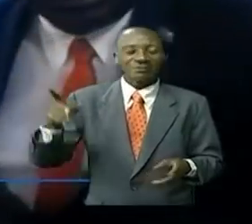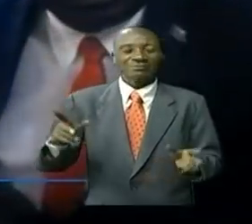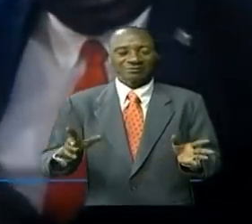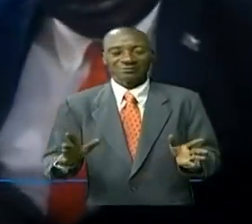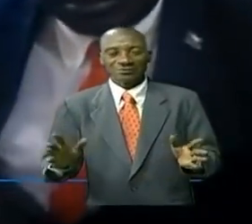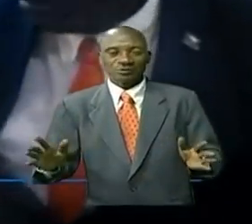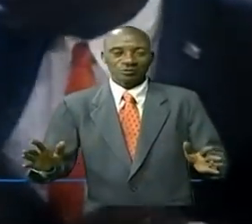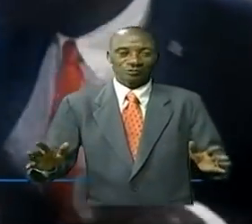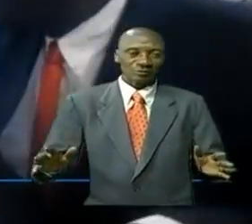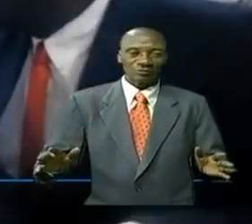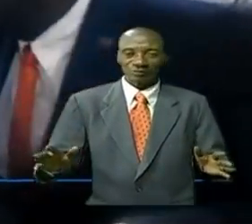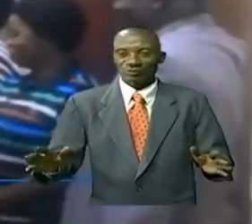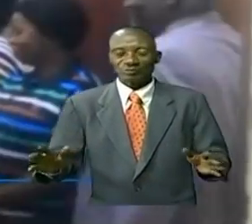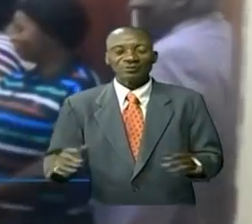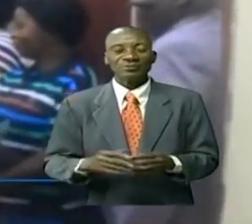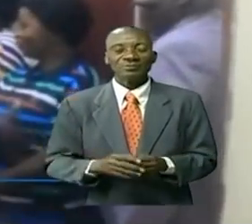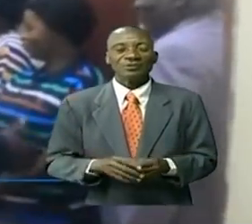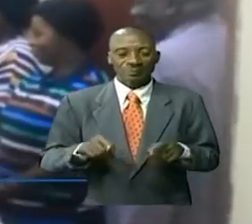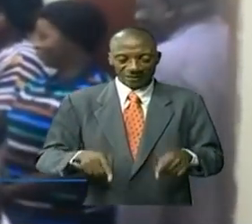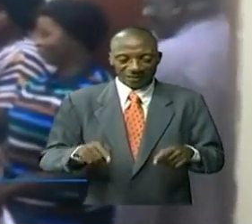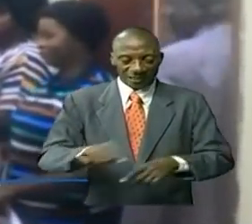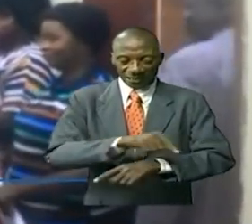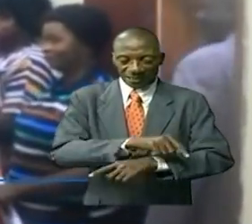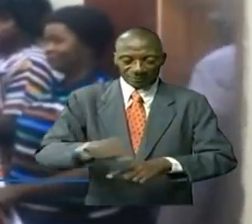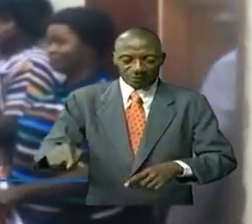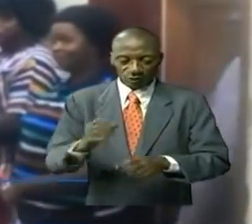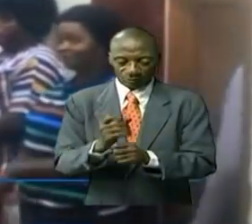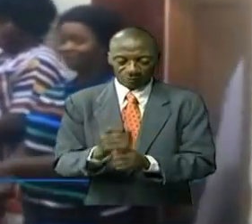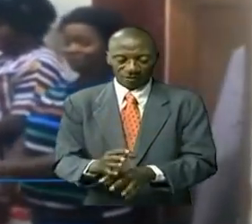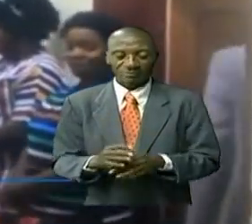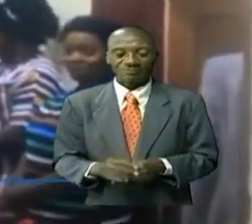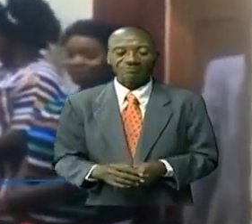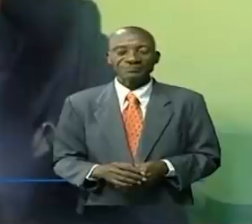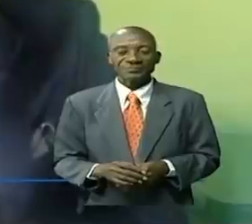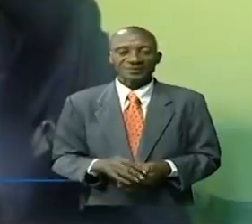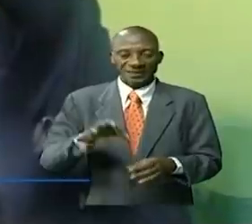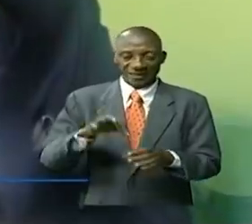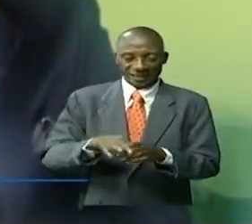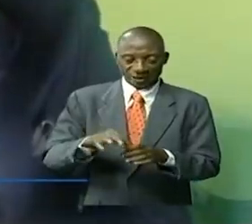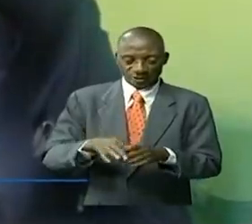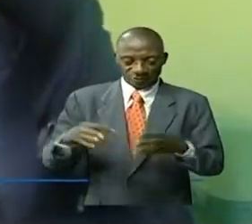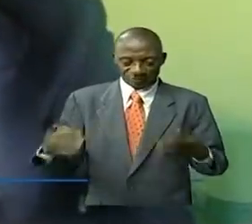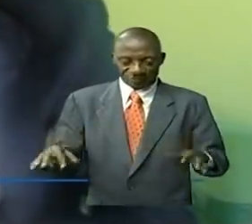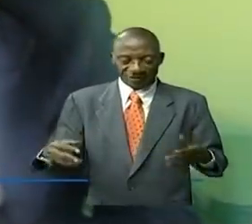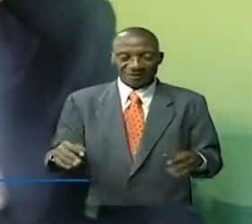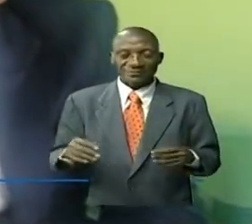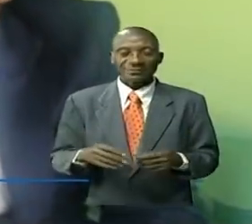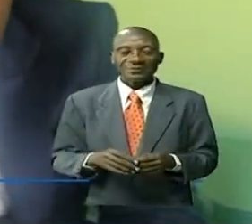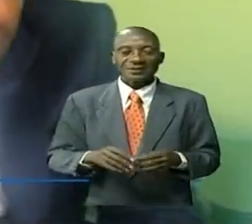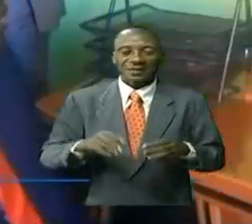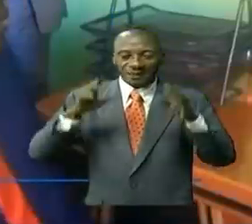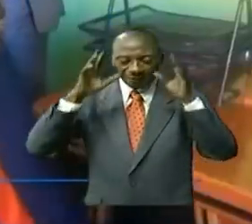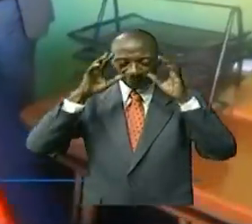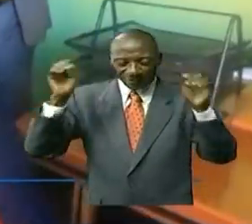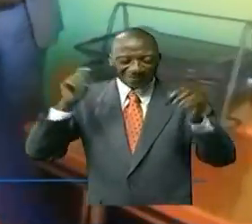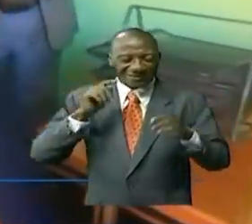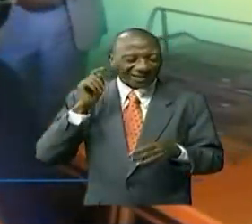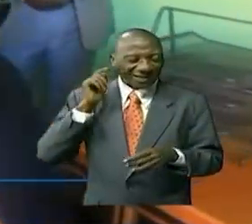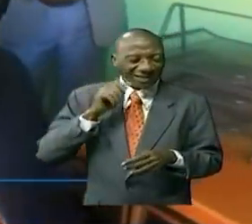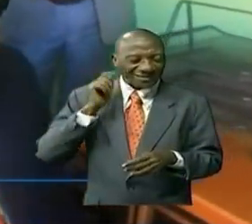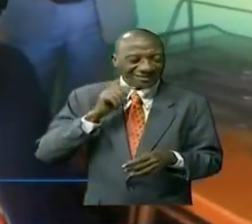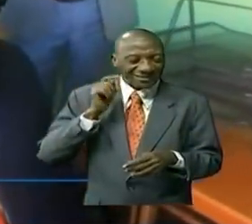définitivement la structure du bureau. Un jour après son élection, le président de l'Assemblée provinciale sortant étant en mission par l'entremise de